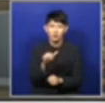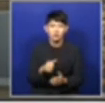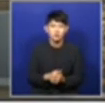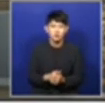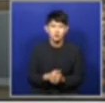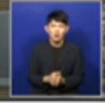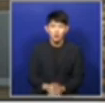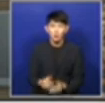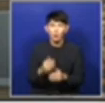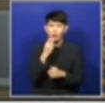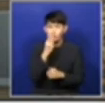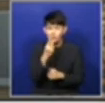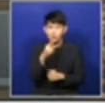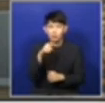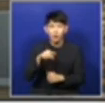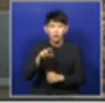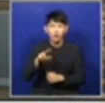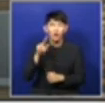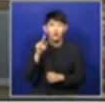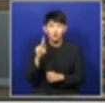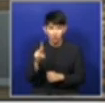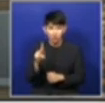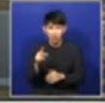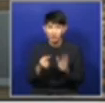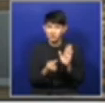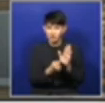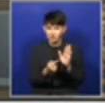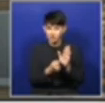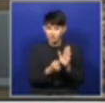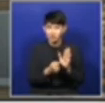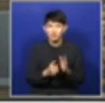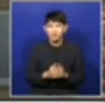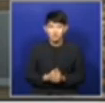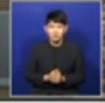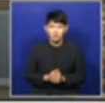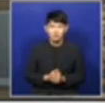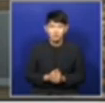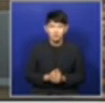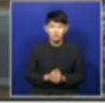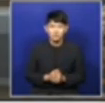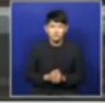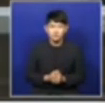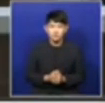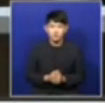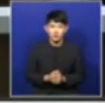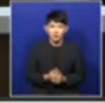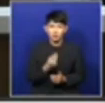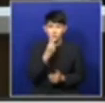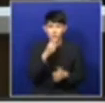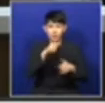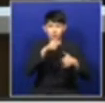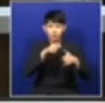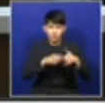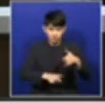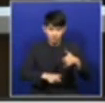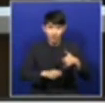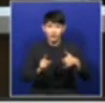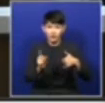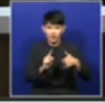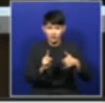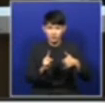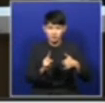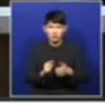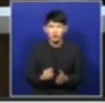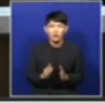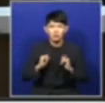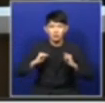กำหนดของพระราชบัญญัติพระราชกำหนดฉบับนี้สไลด์ลงเลยครับมีการกำหนดคุณสมบัติของผู้ประ